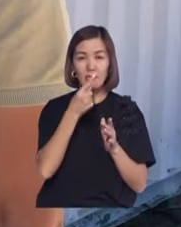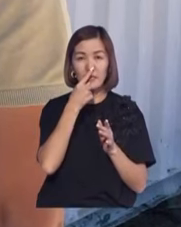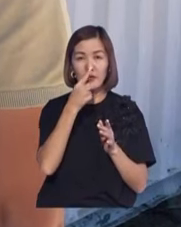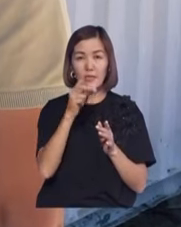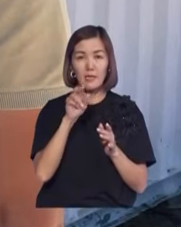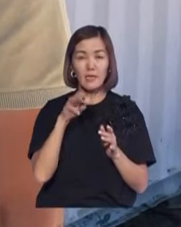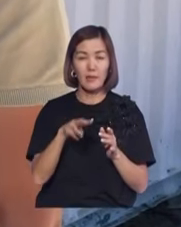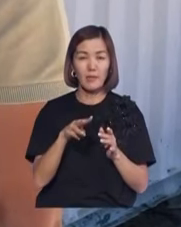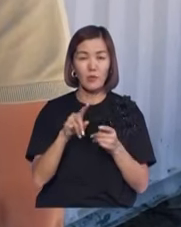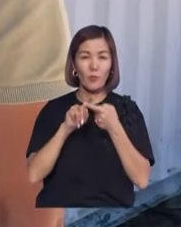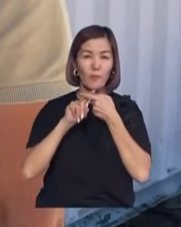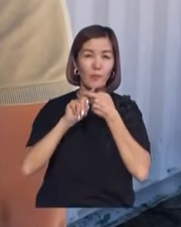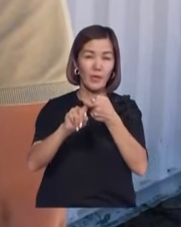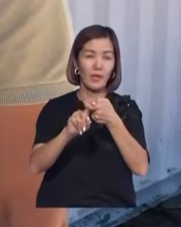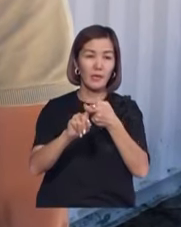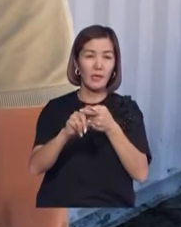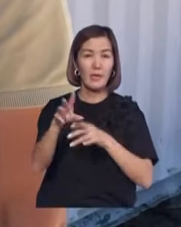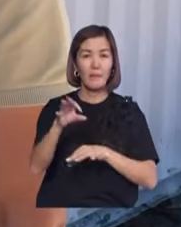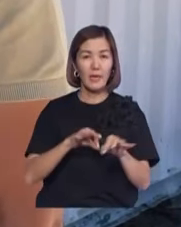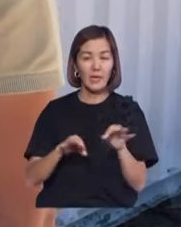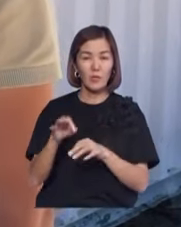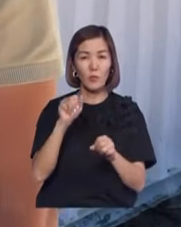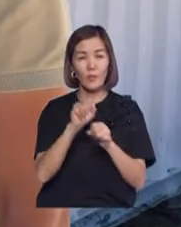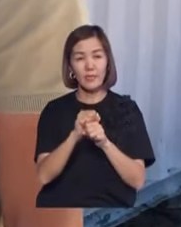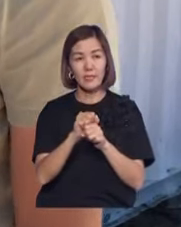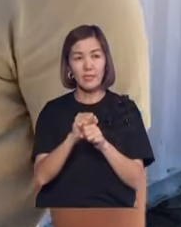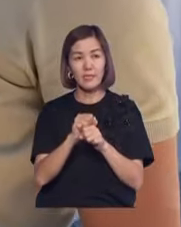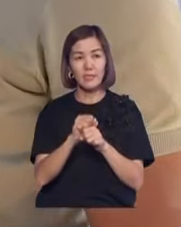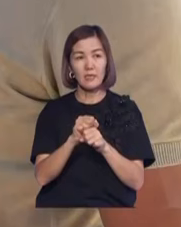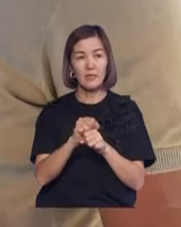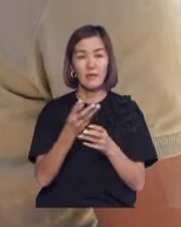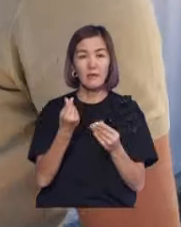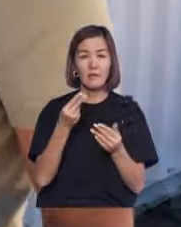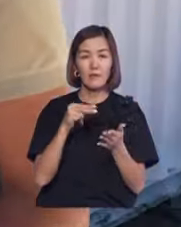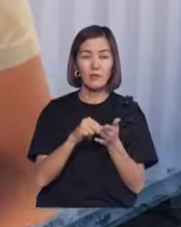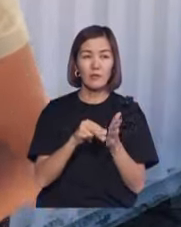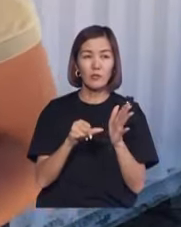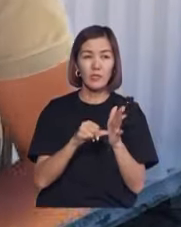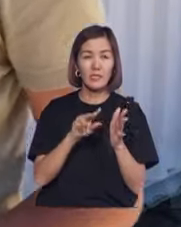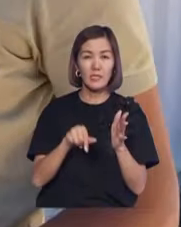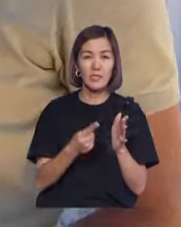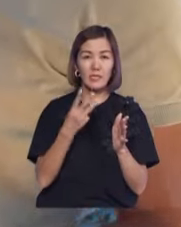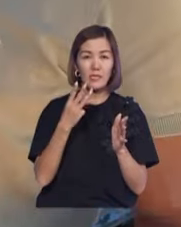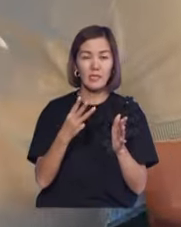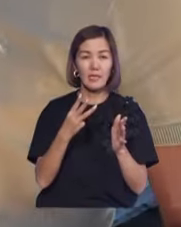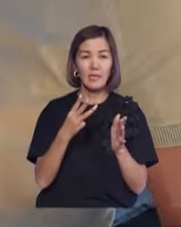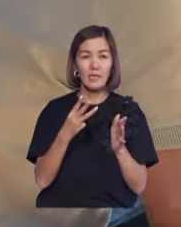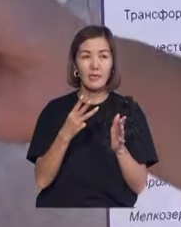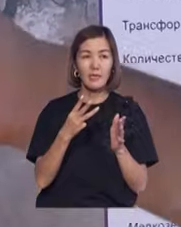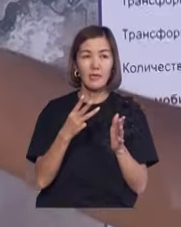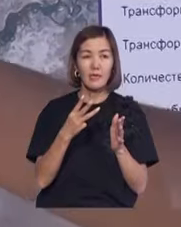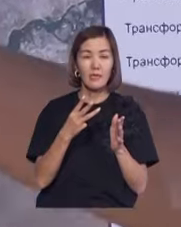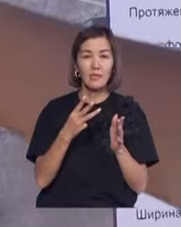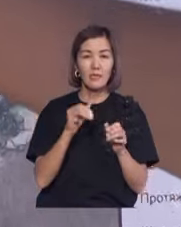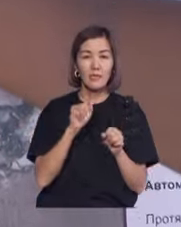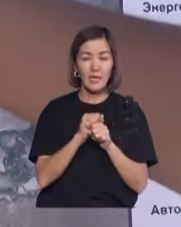она подается на проектируемую подстанцию. Подстанция у нас рассчитана на 6,3 мегаватт, два трансформатора.